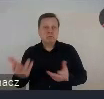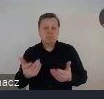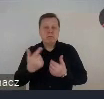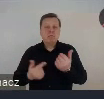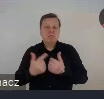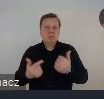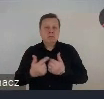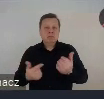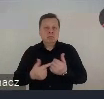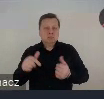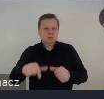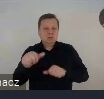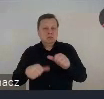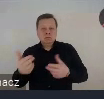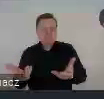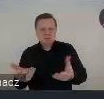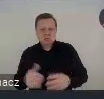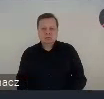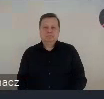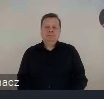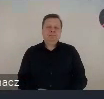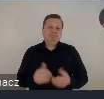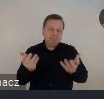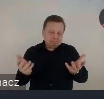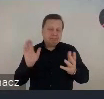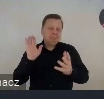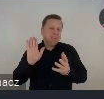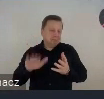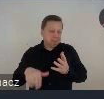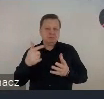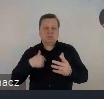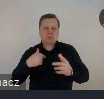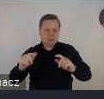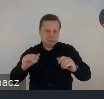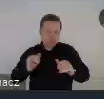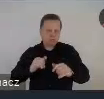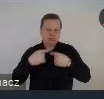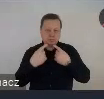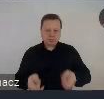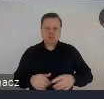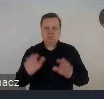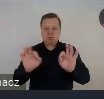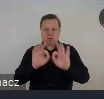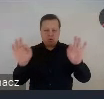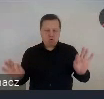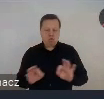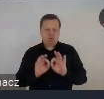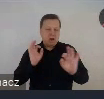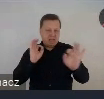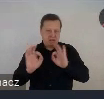tegorocznej edycji, to na wszelki wypadek zacznę od takiego ogólnego